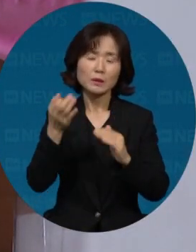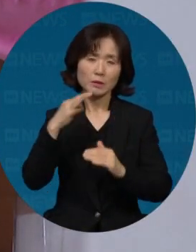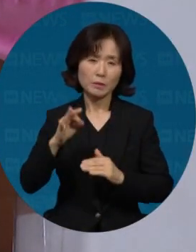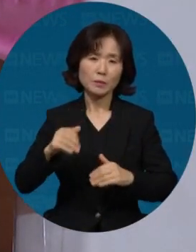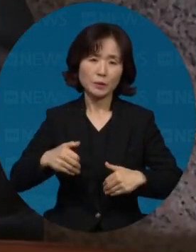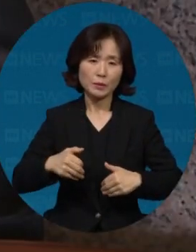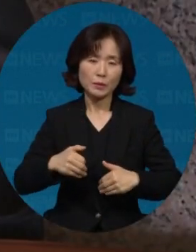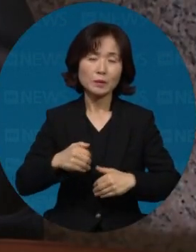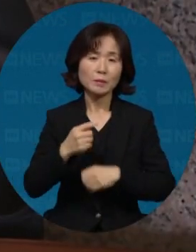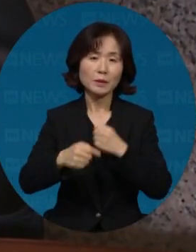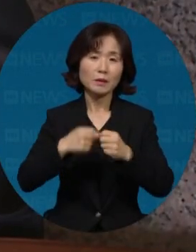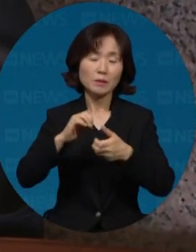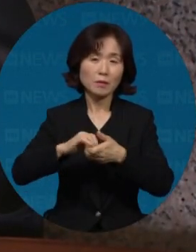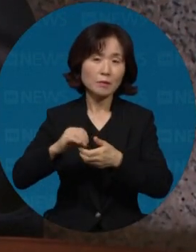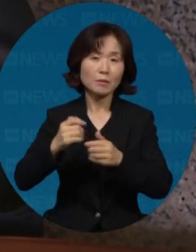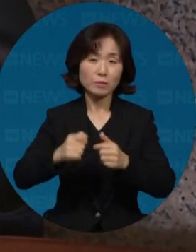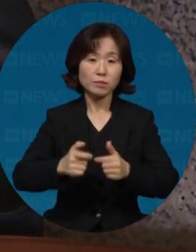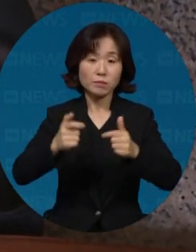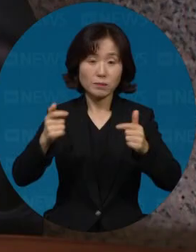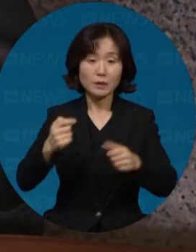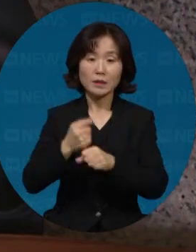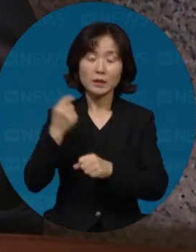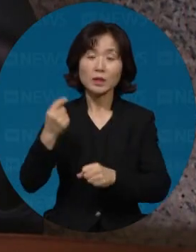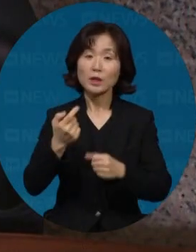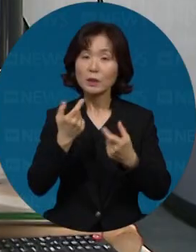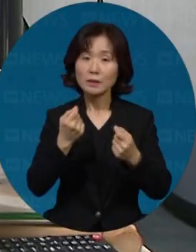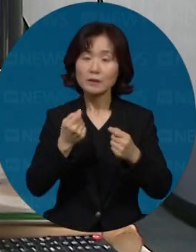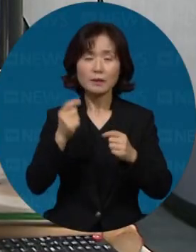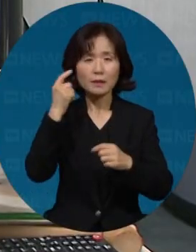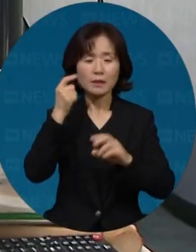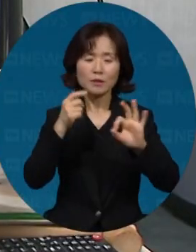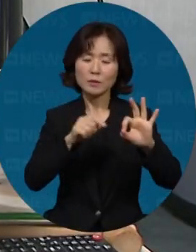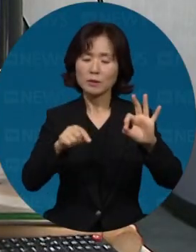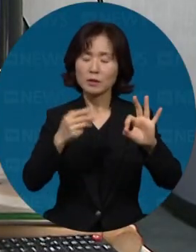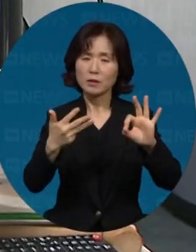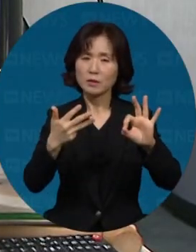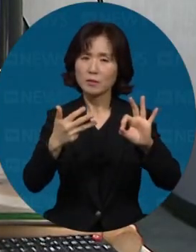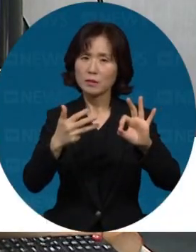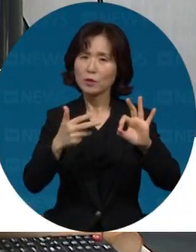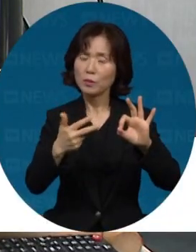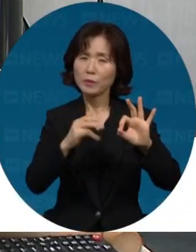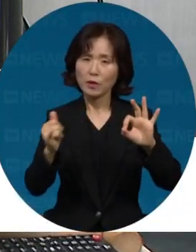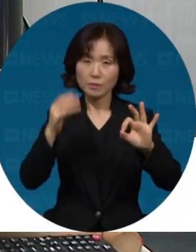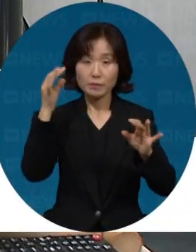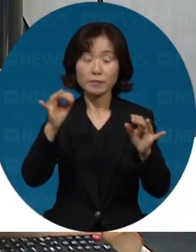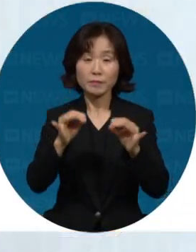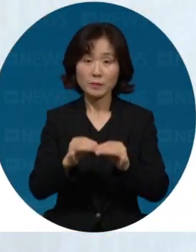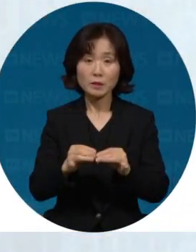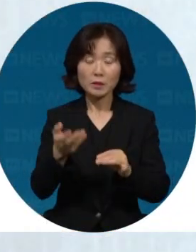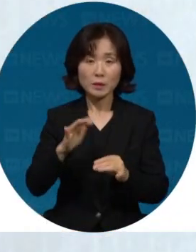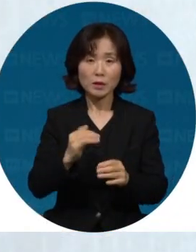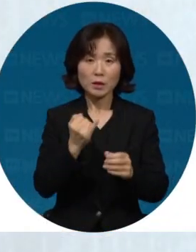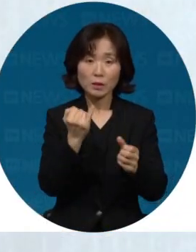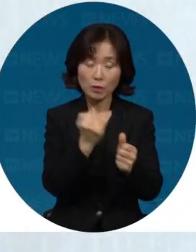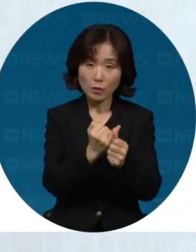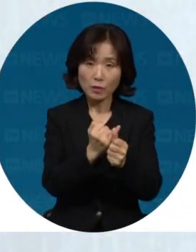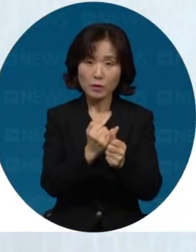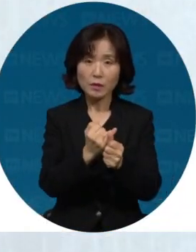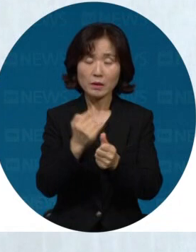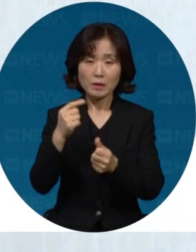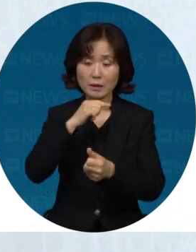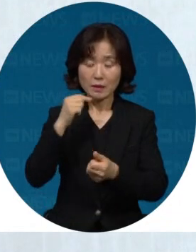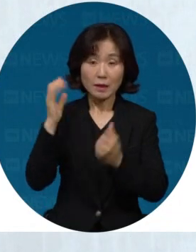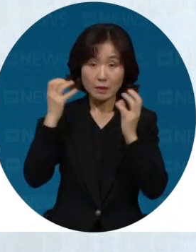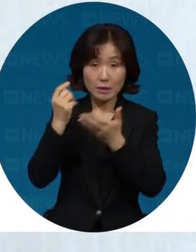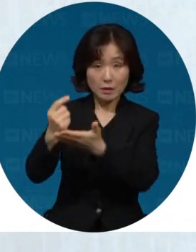국민 10명 중 7명이 이 같은 생각에 동의했습니다. 하지만 결혼과 입양, 혈연으로만 가족의 범위를 한정한 현재 법과